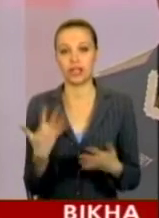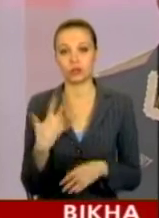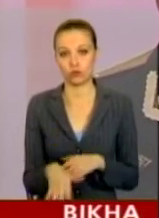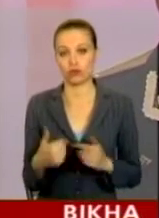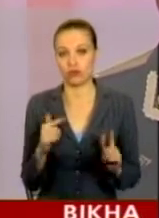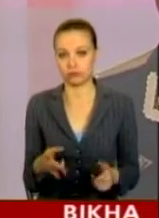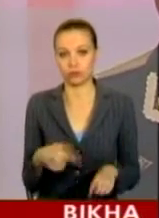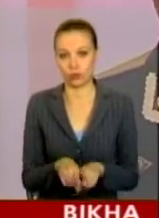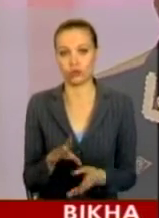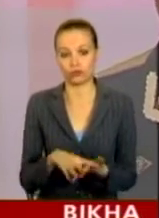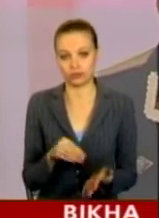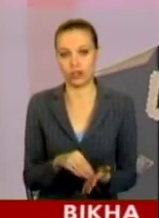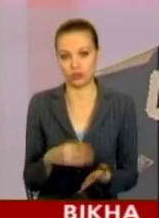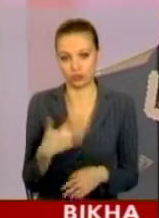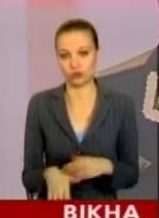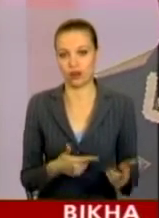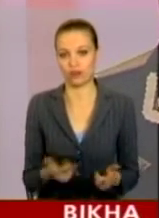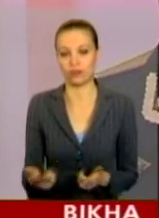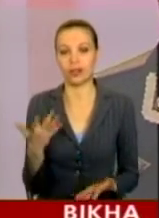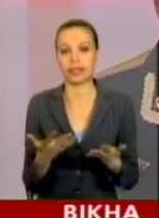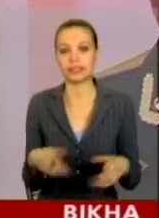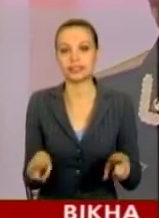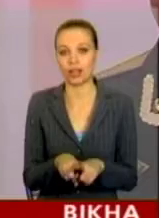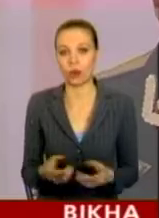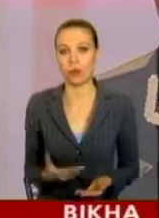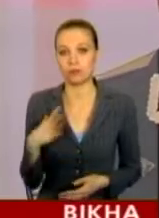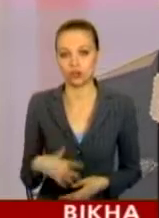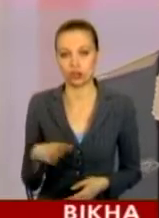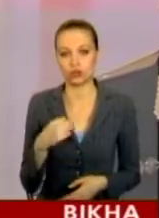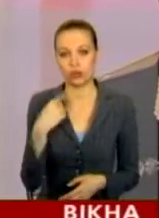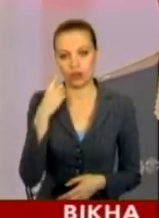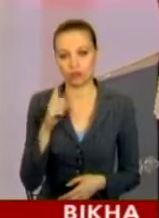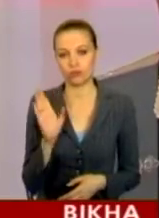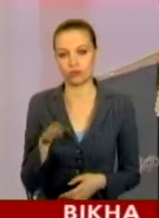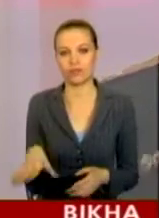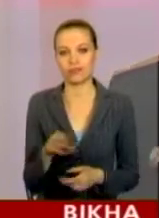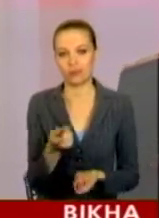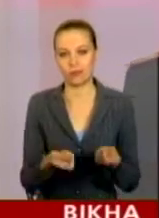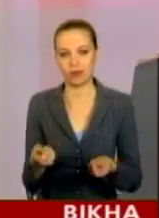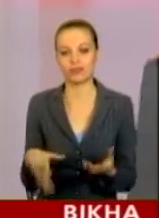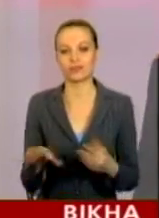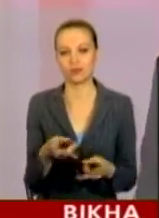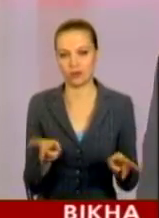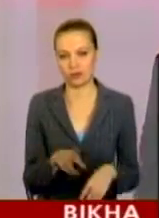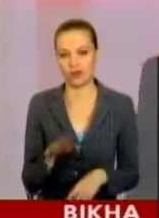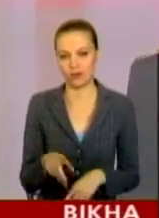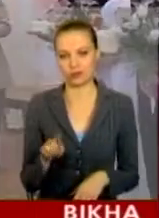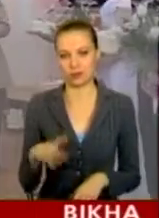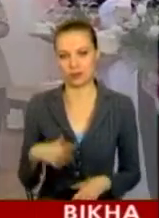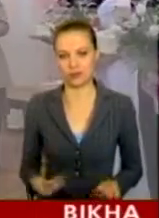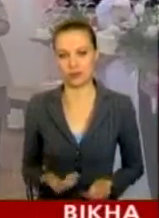пішла на такий шаг, то значить вже готово. Якщо таке пережили, то думаю... Це мелочі, все буде. Все остальное переживемо,